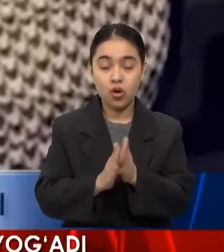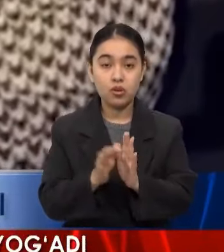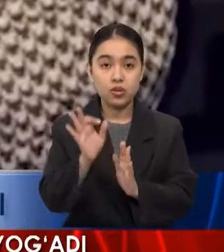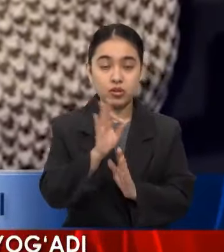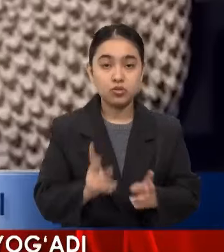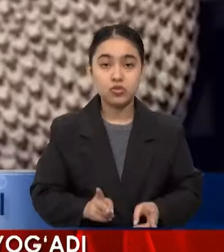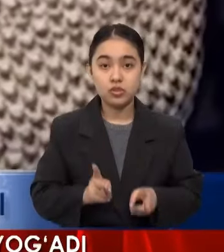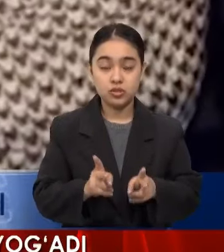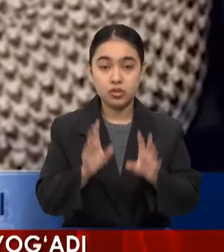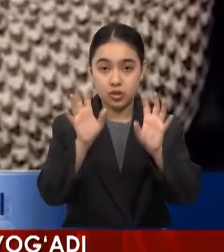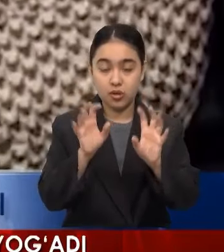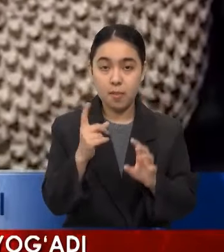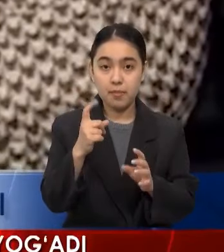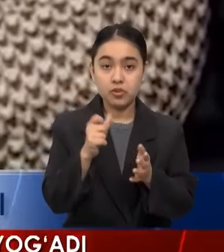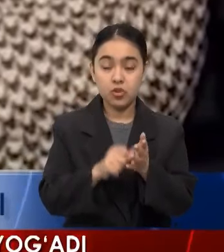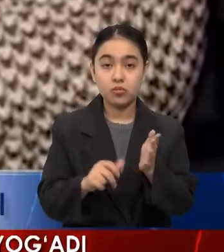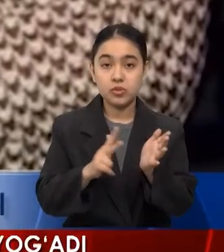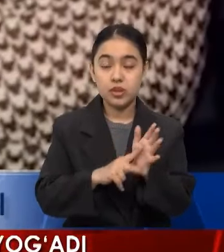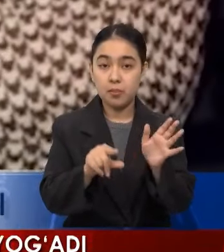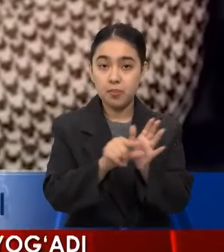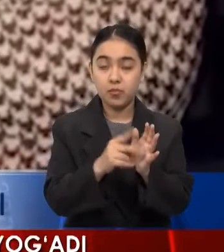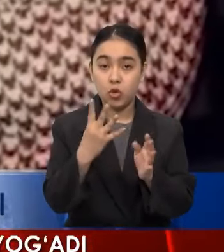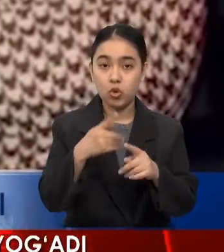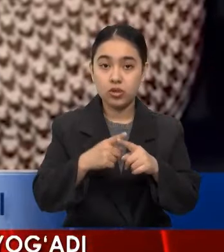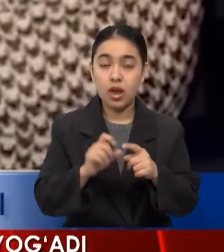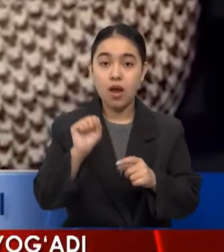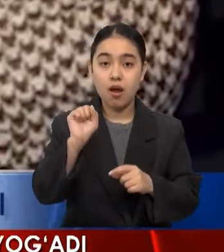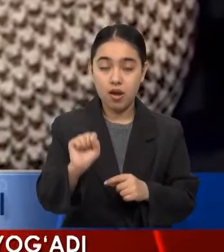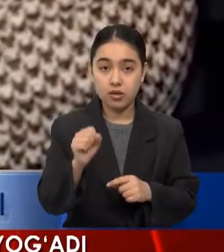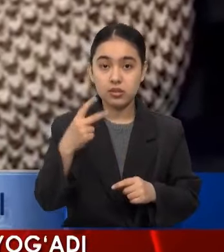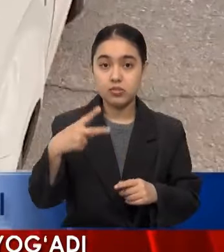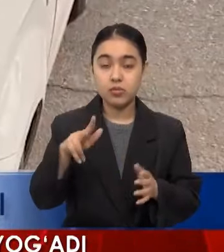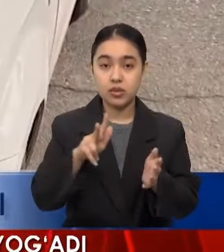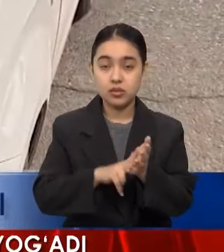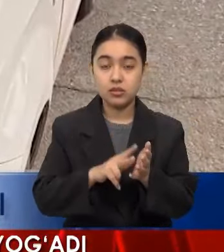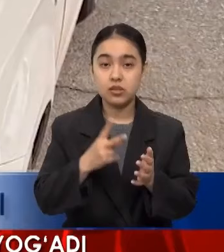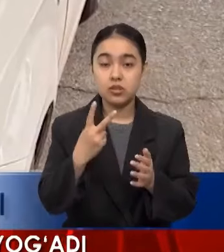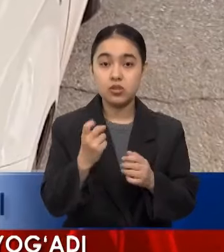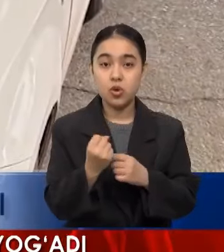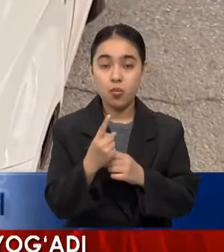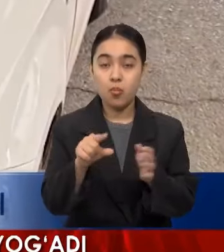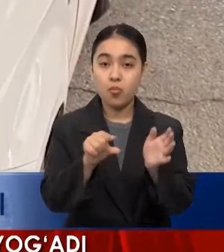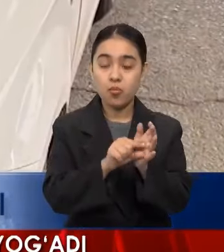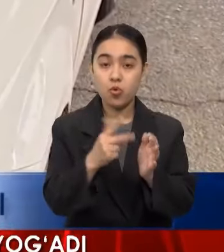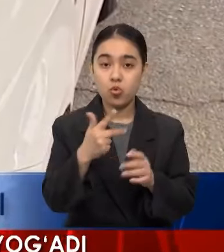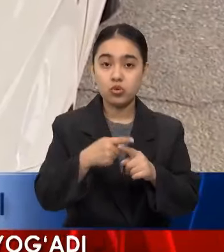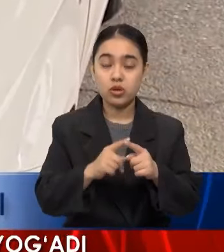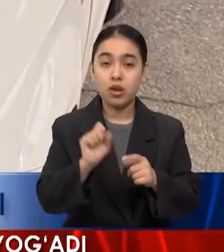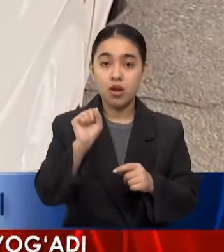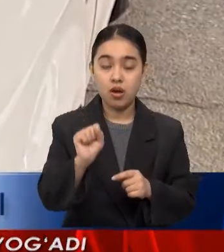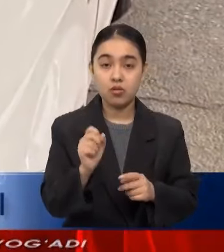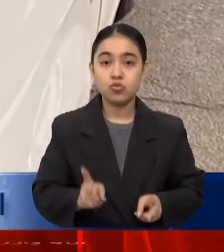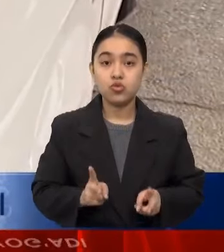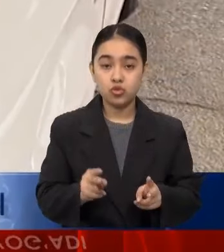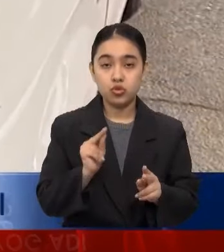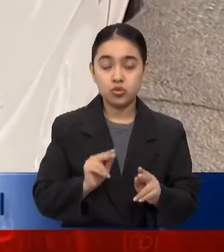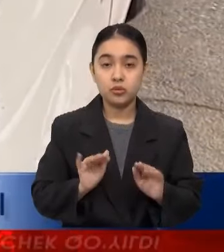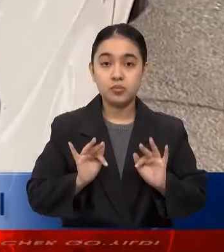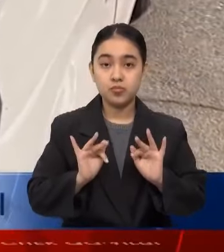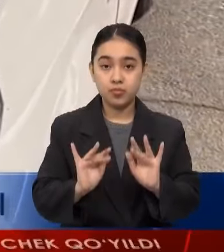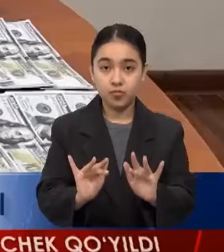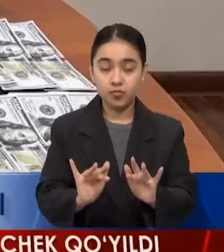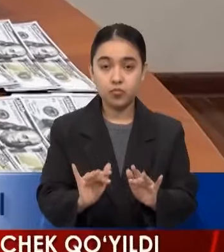yuzasidan jinoyat kodeksining 168-moddasi 4-qismi A bandi, 28 bilan 211-moddasi 3-qismi A bandi bilan jinoyat ishi